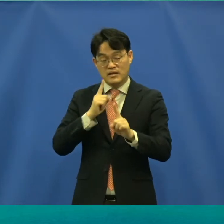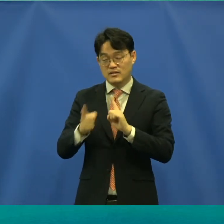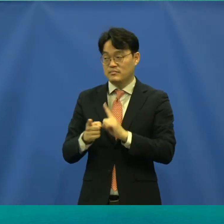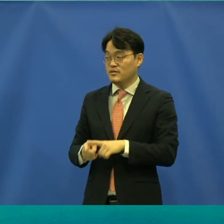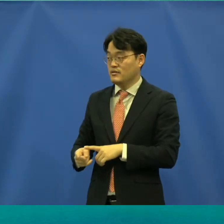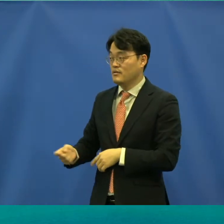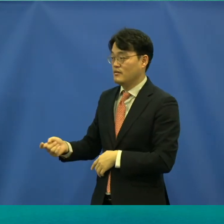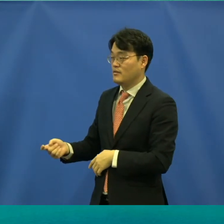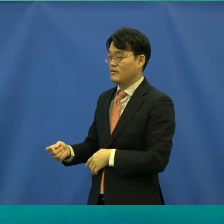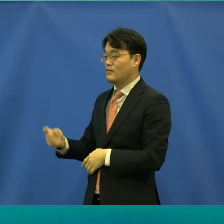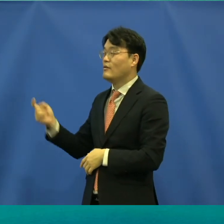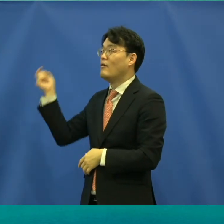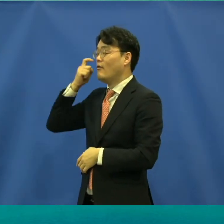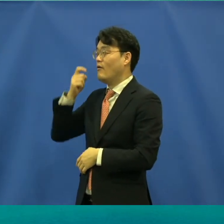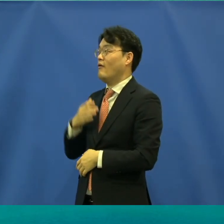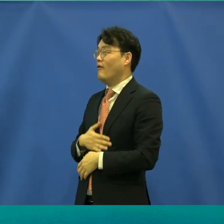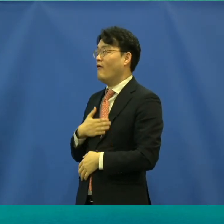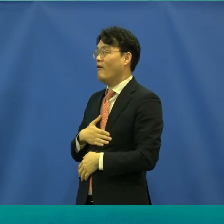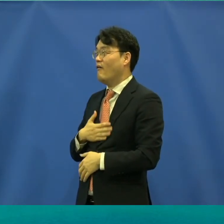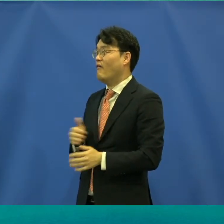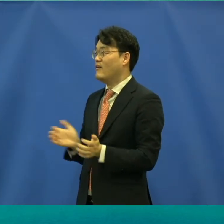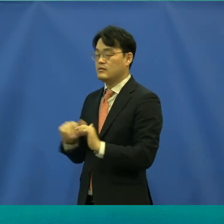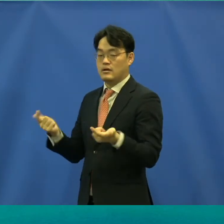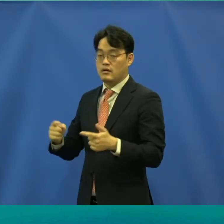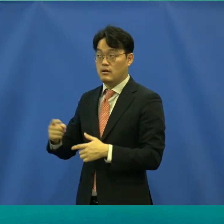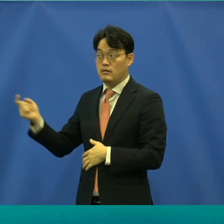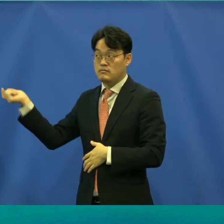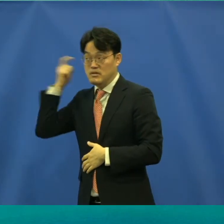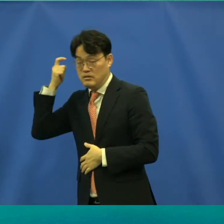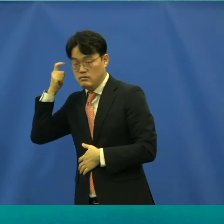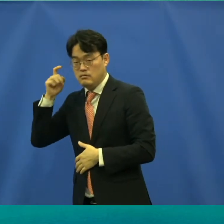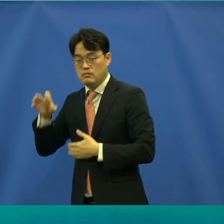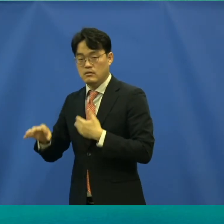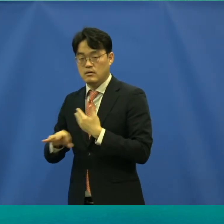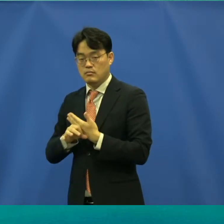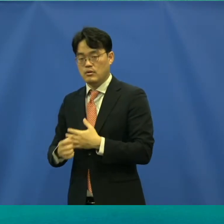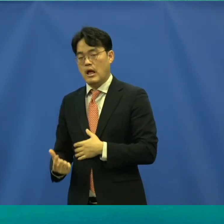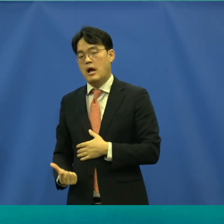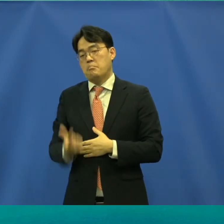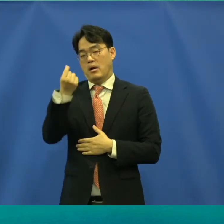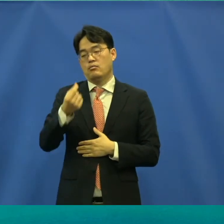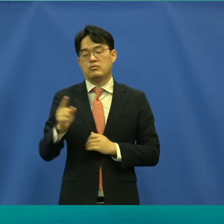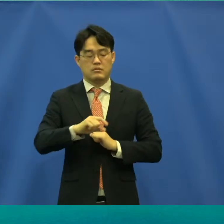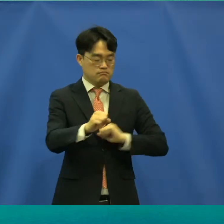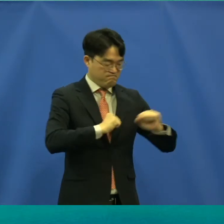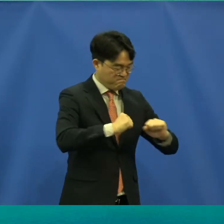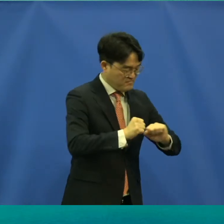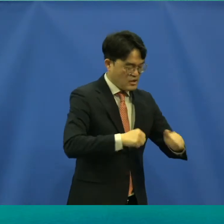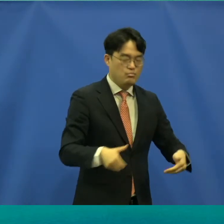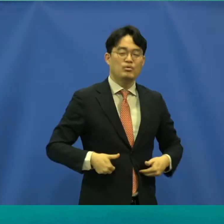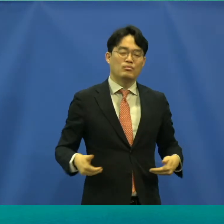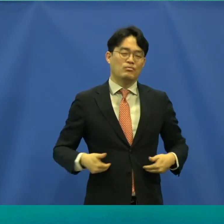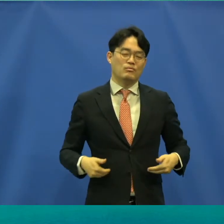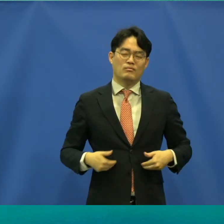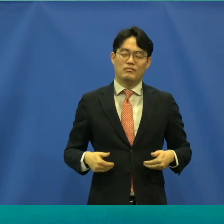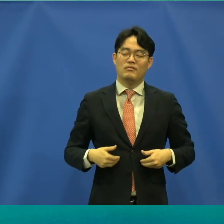아니고 말씀이 들어오면 그 말씀이 우리를 행동하게, 반응한다, 리액트하게 한다는 거예요. 움직이게 한다는